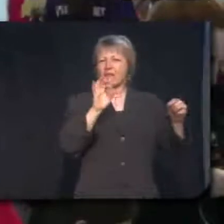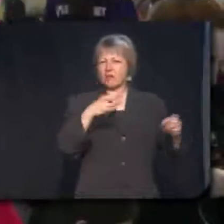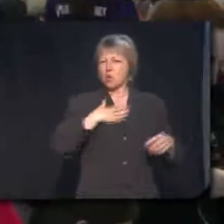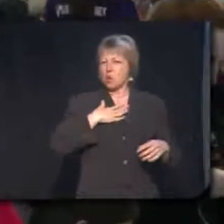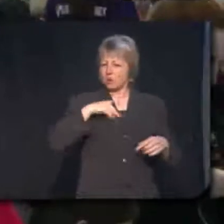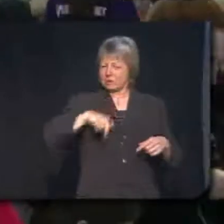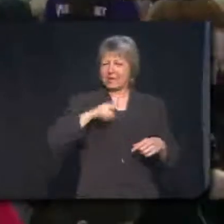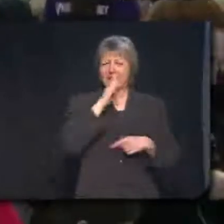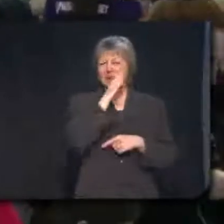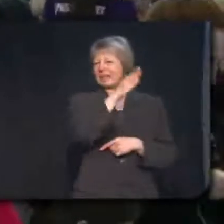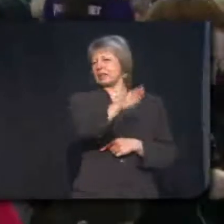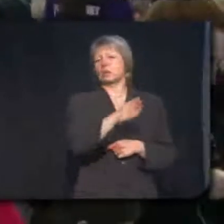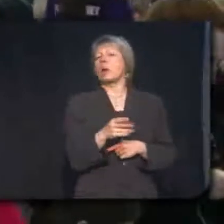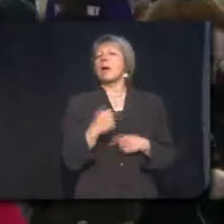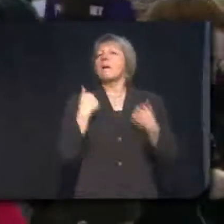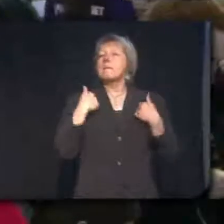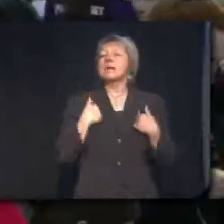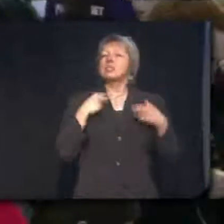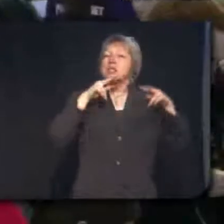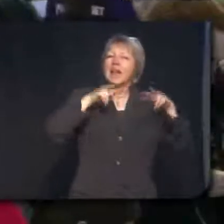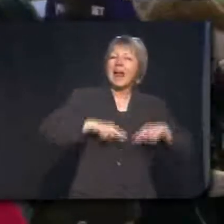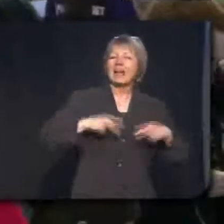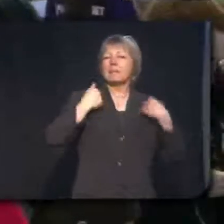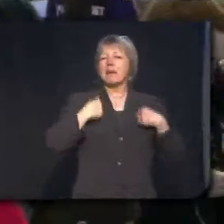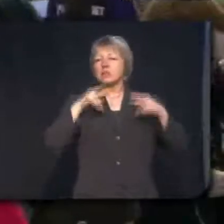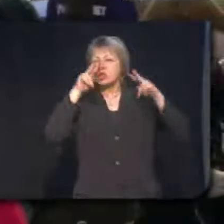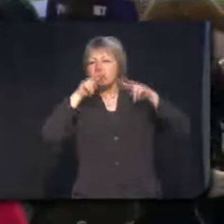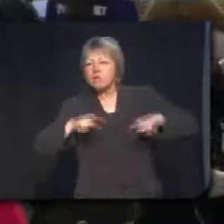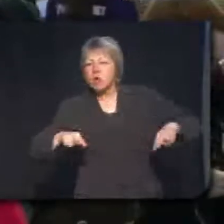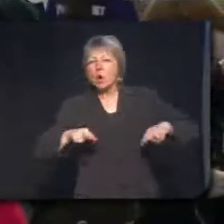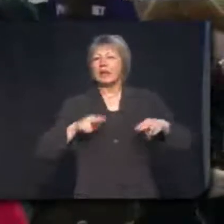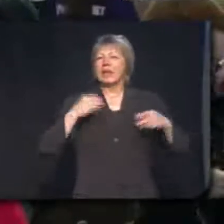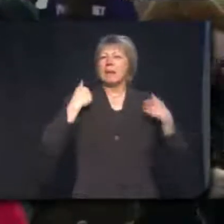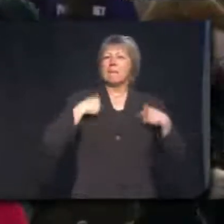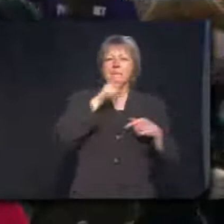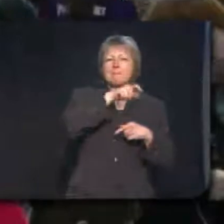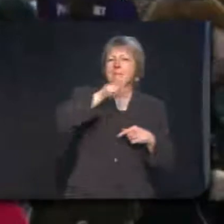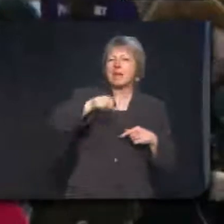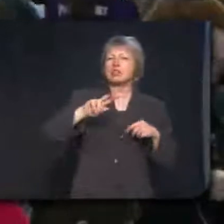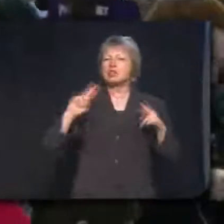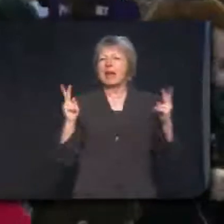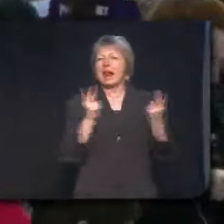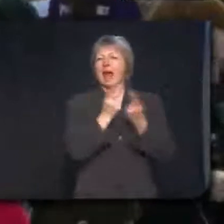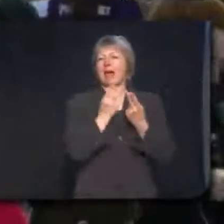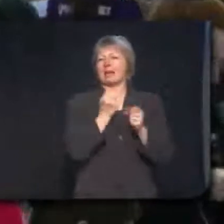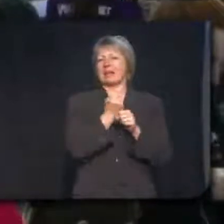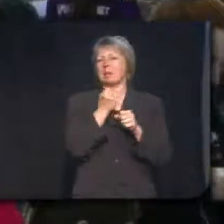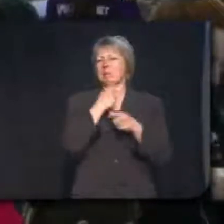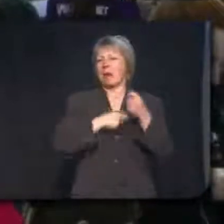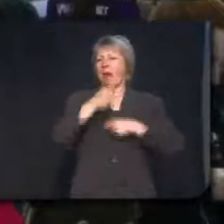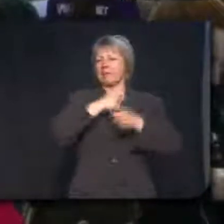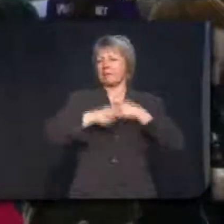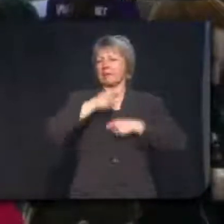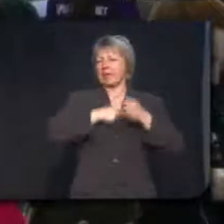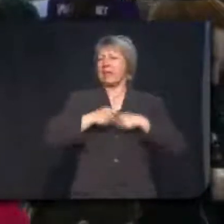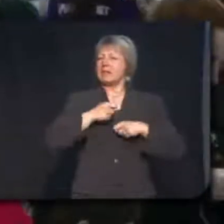Menschenrecht Menschenwürde und die Gleichbehandlung von Menschen an jeder Stelle im Sinne von friedlich